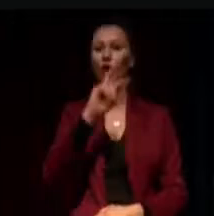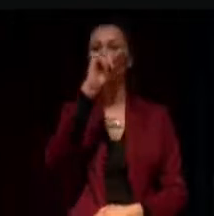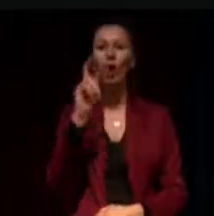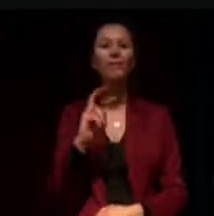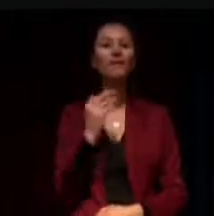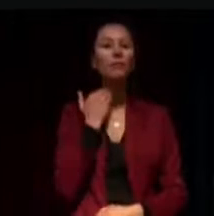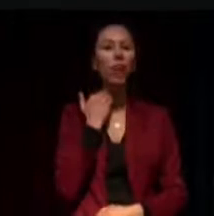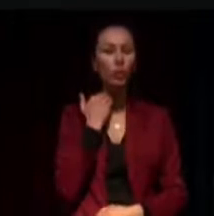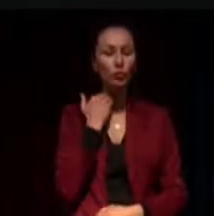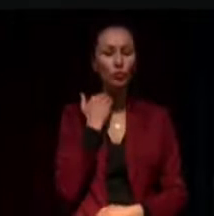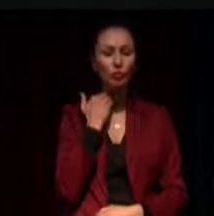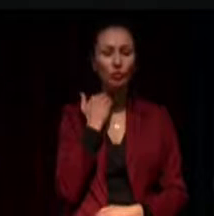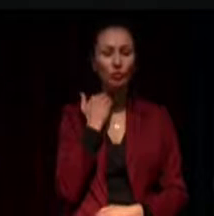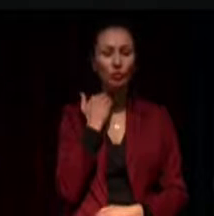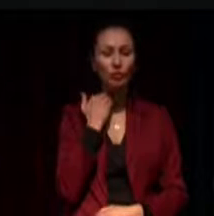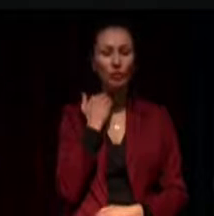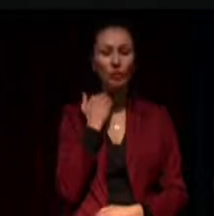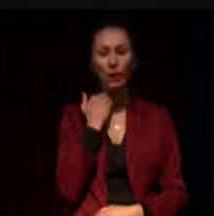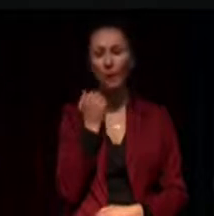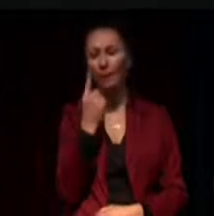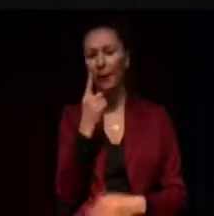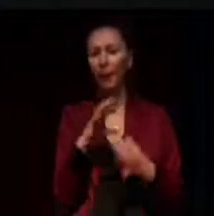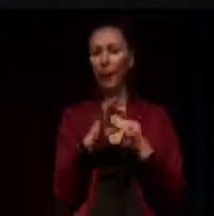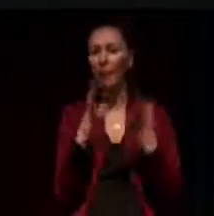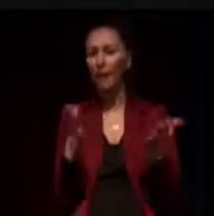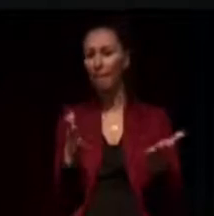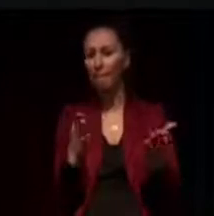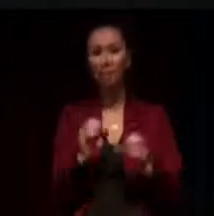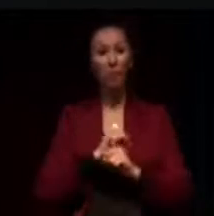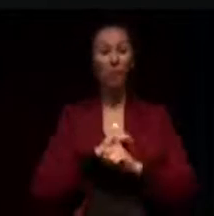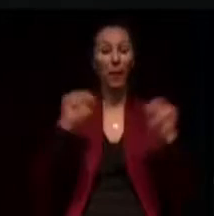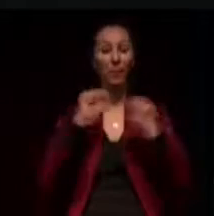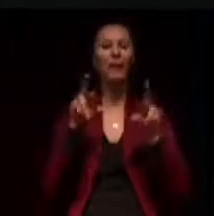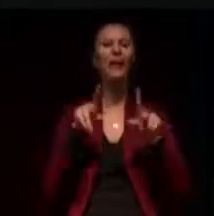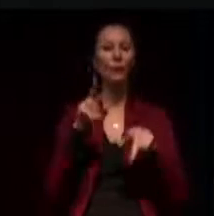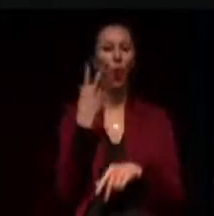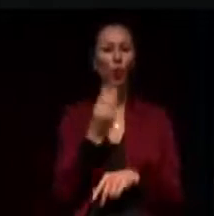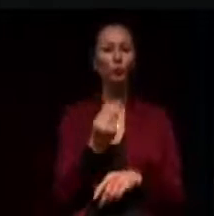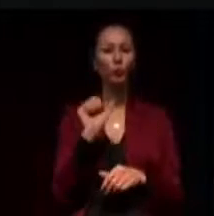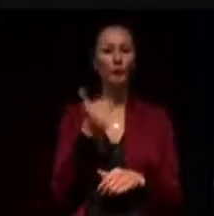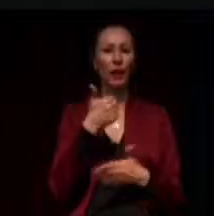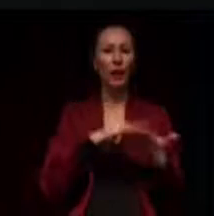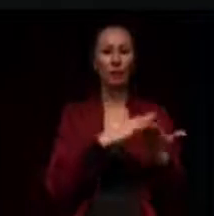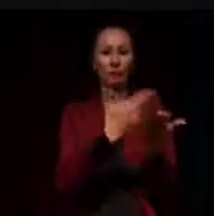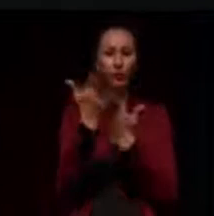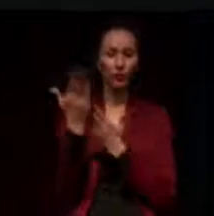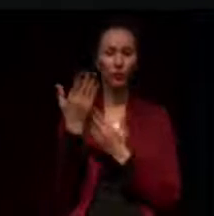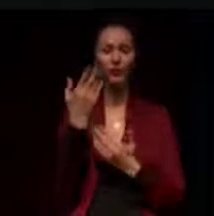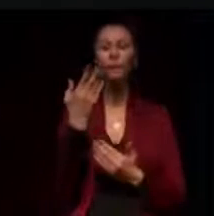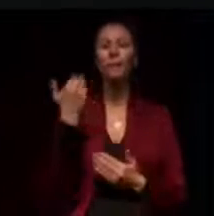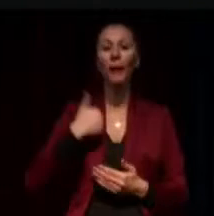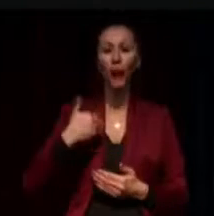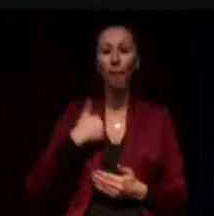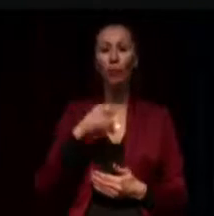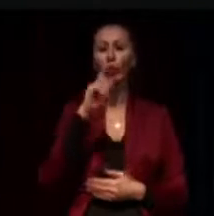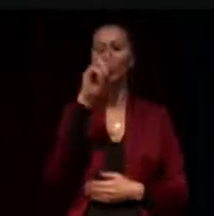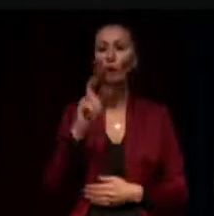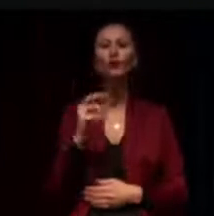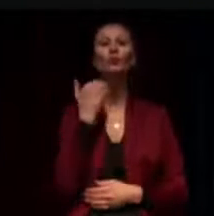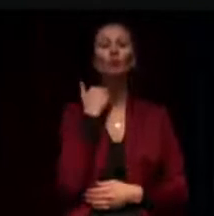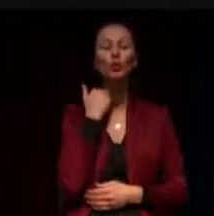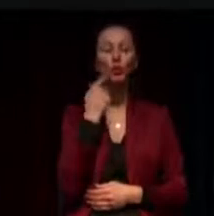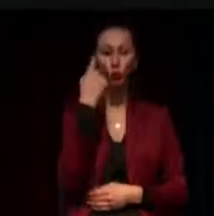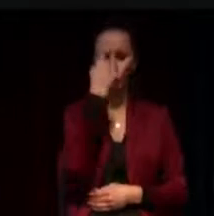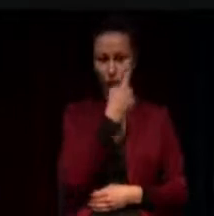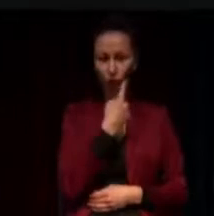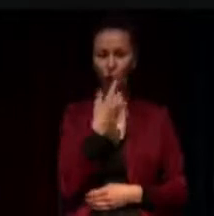döviz borcu bir anlamda hani patlama yapmıştır değerli arkadaşlar. 2020 yılında kamu döviz borcunda